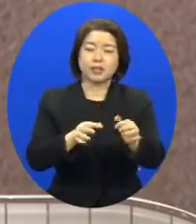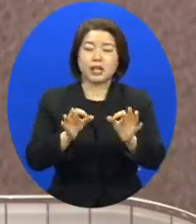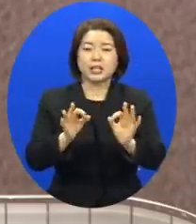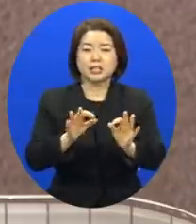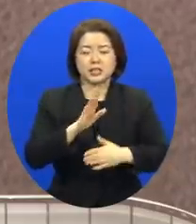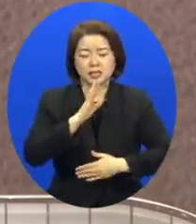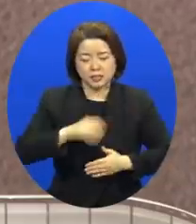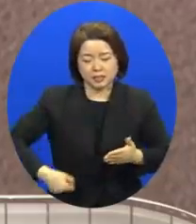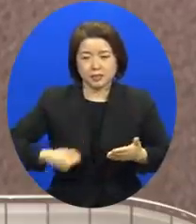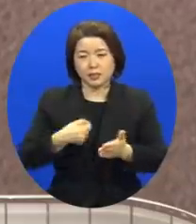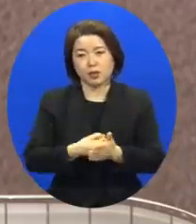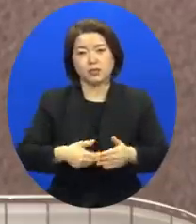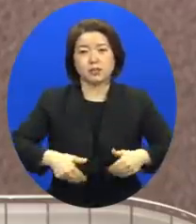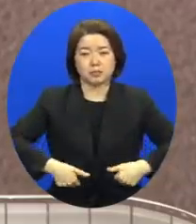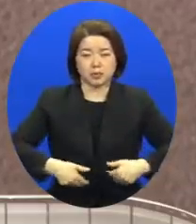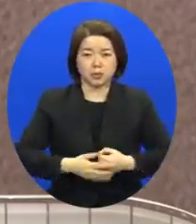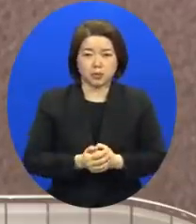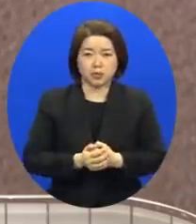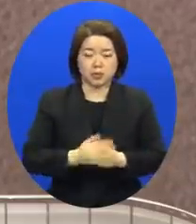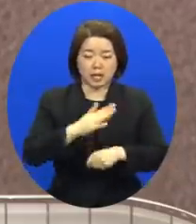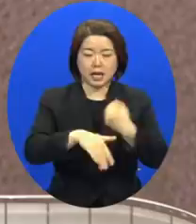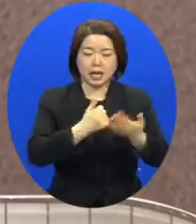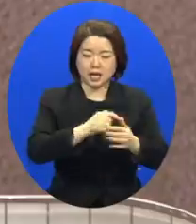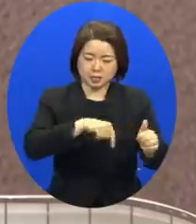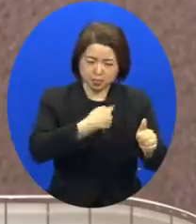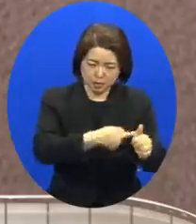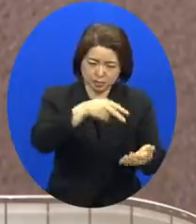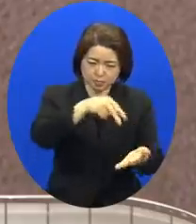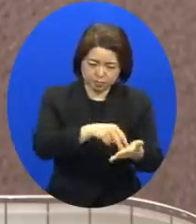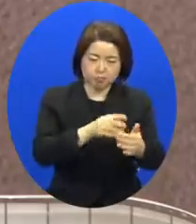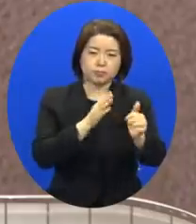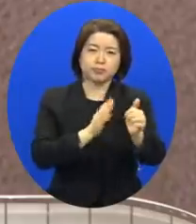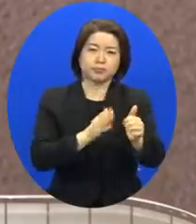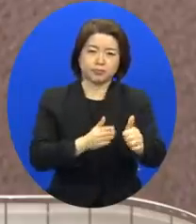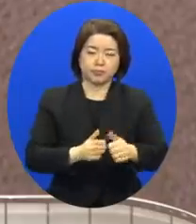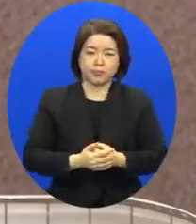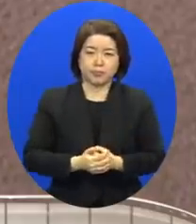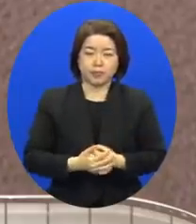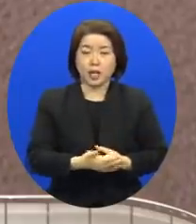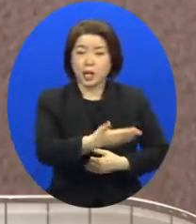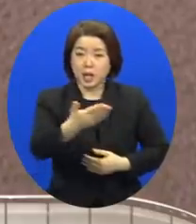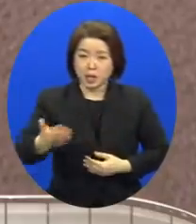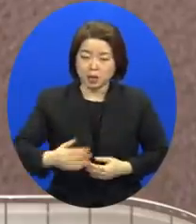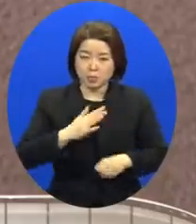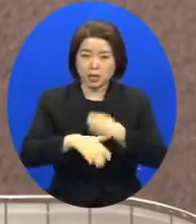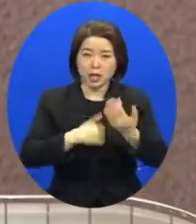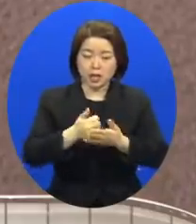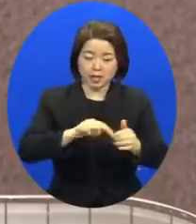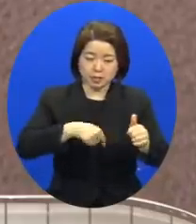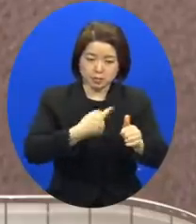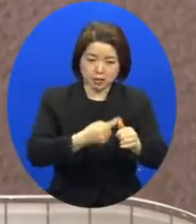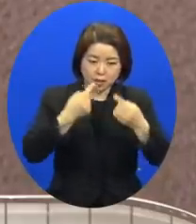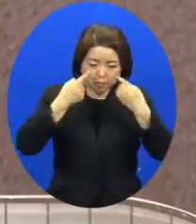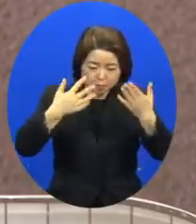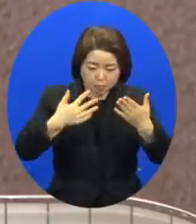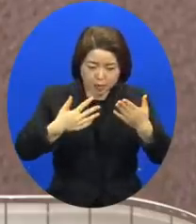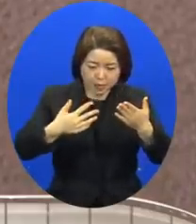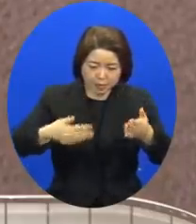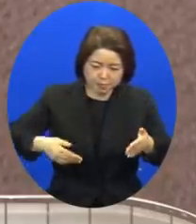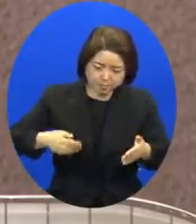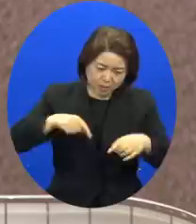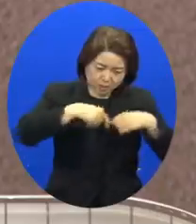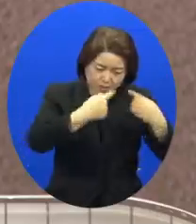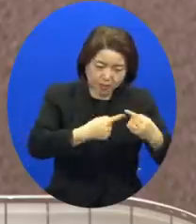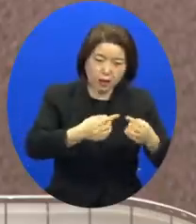결단해야 하나님의 변해서 야 여러분이 하나님의 편에 분명하게 자리 매김을 해야